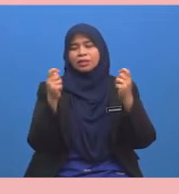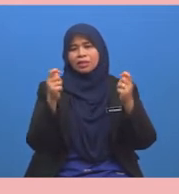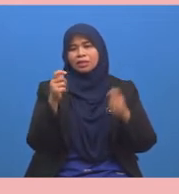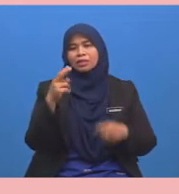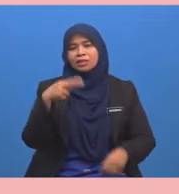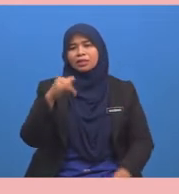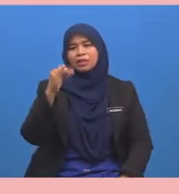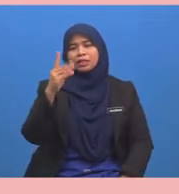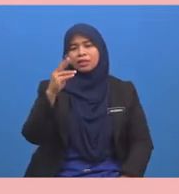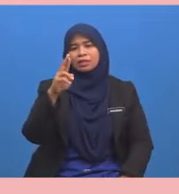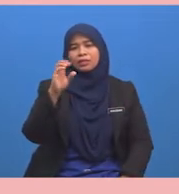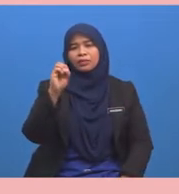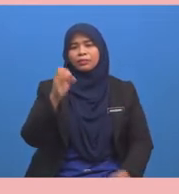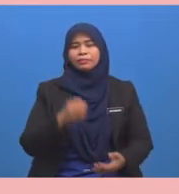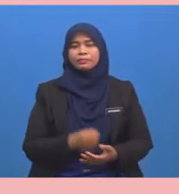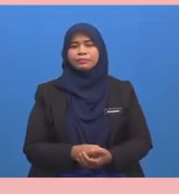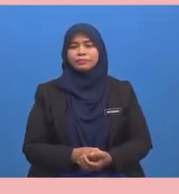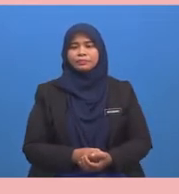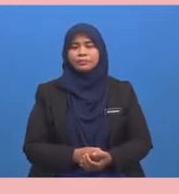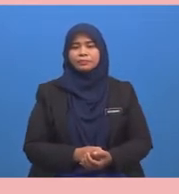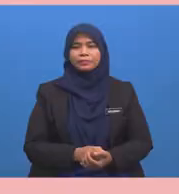untuk tenaga hidro.